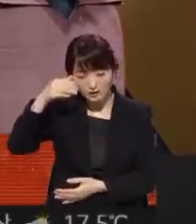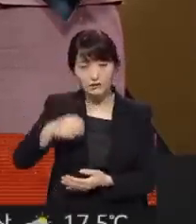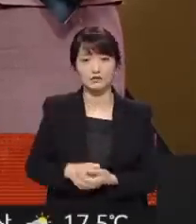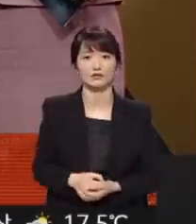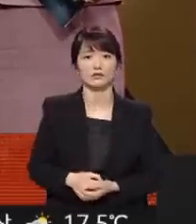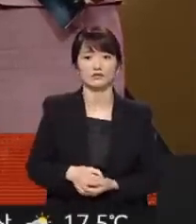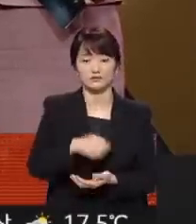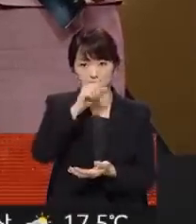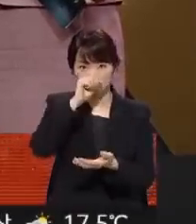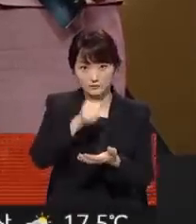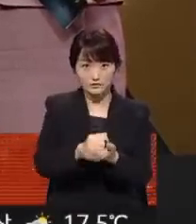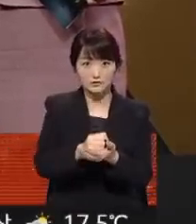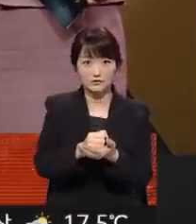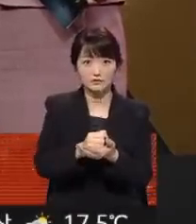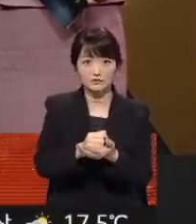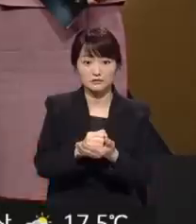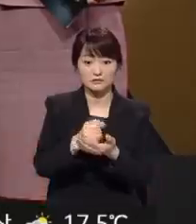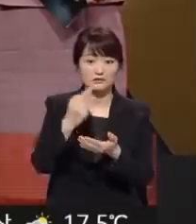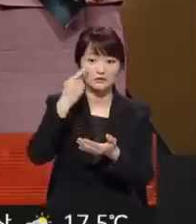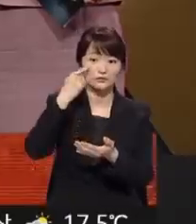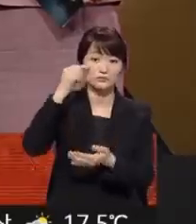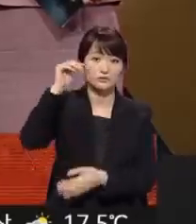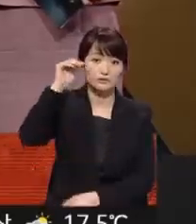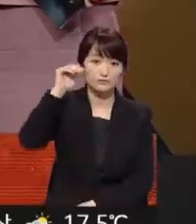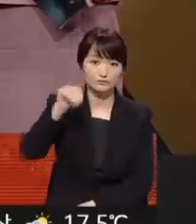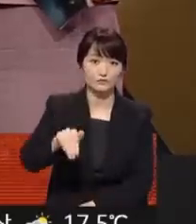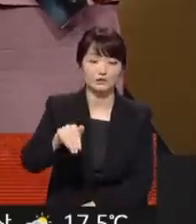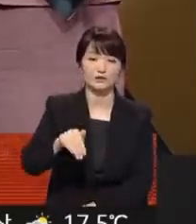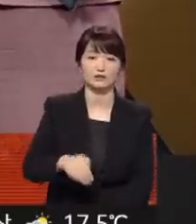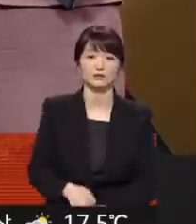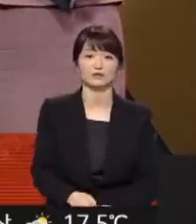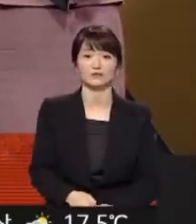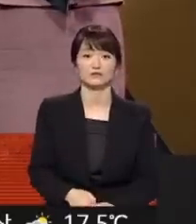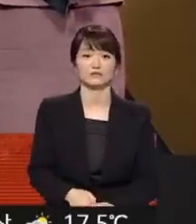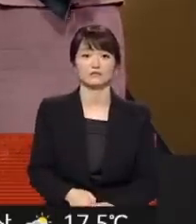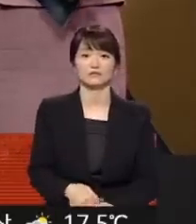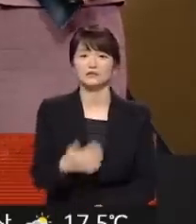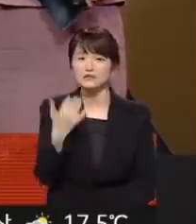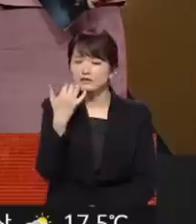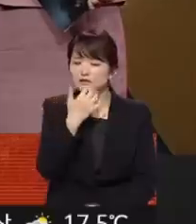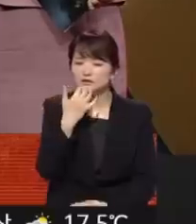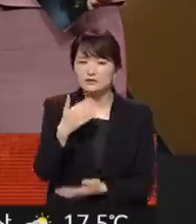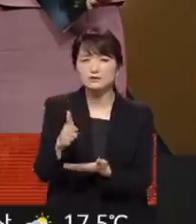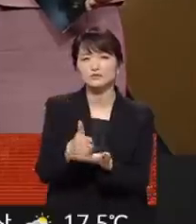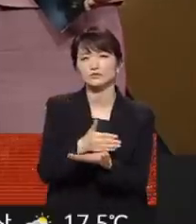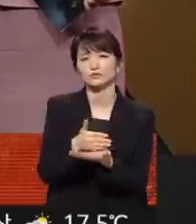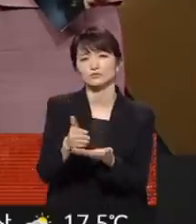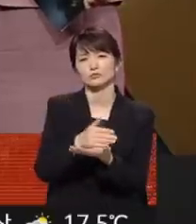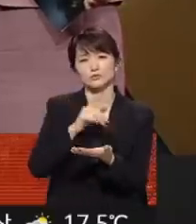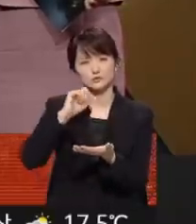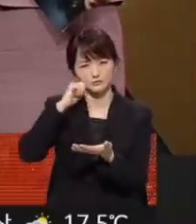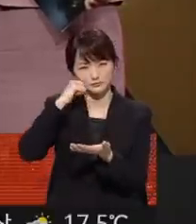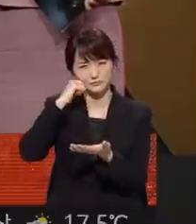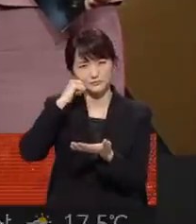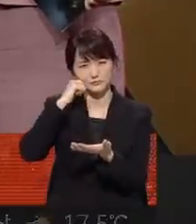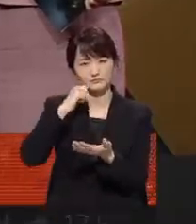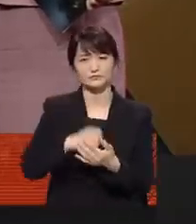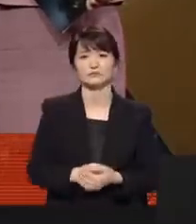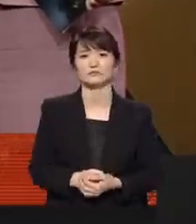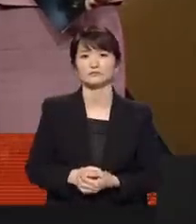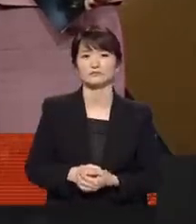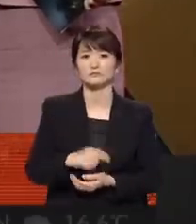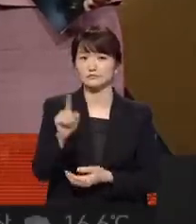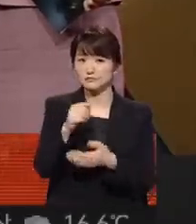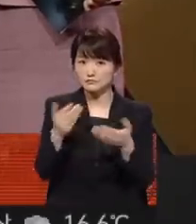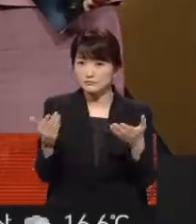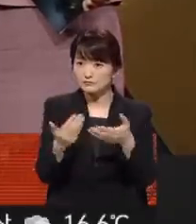멀쩡했던 한쪽 시력마저 떨어져 버렸기 때문인데요. 심지어 색깔 구분도 어려워졌다고 합니다.